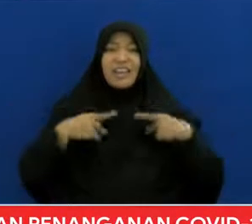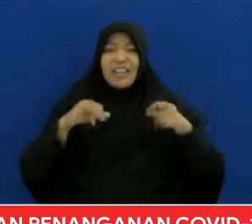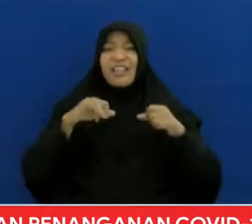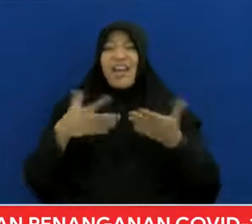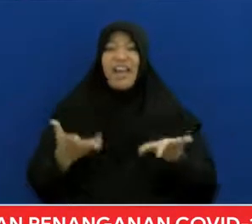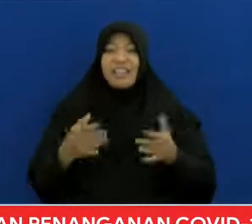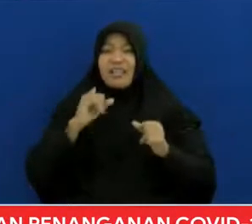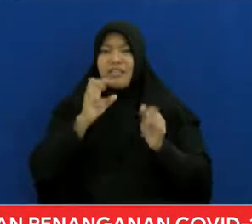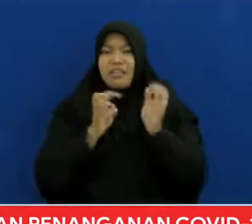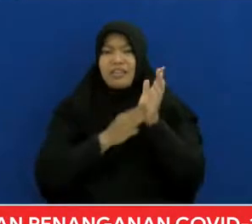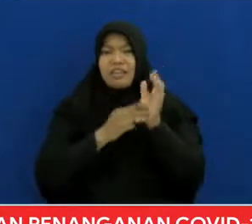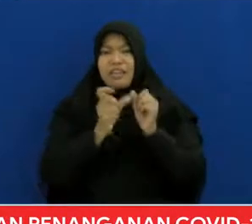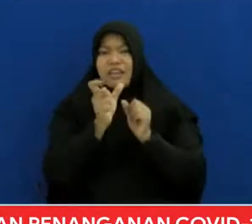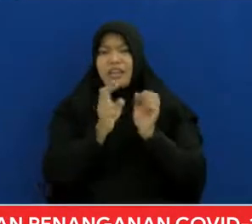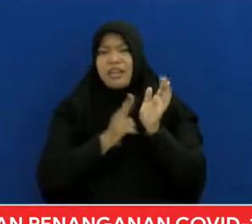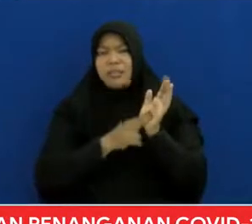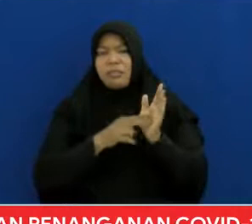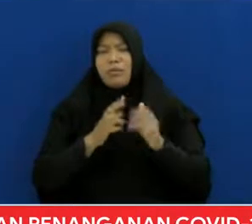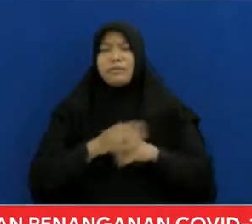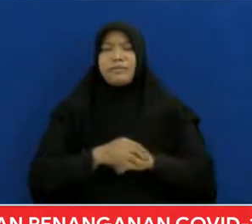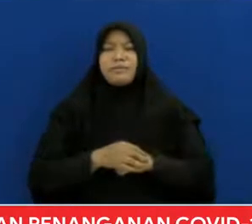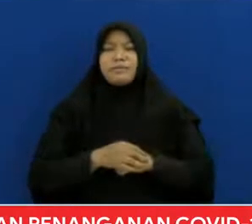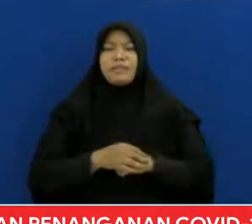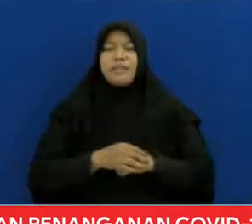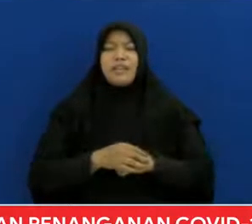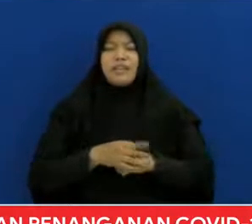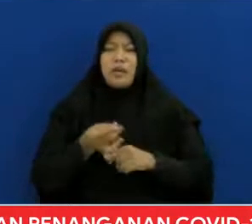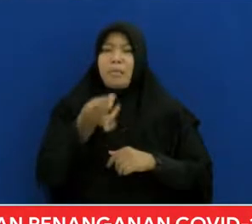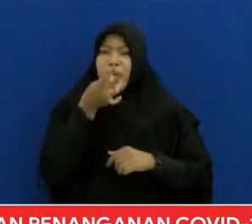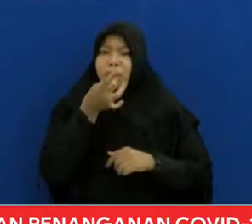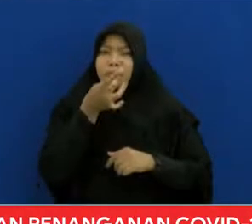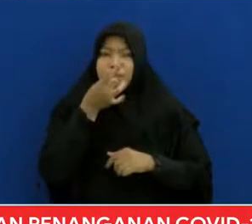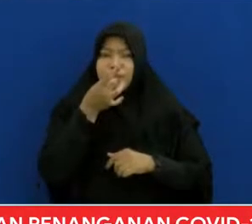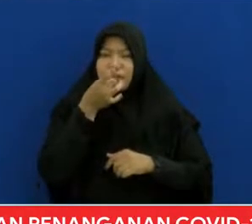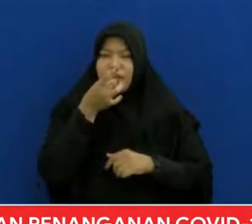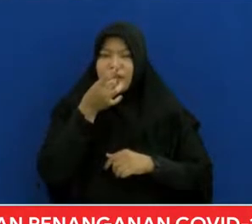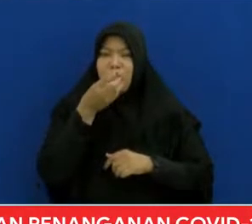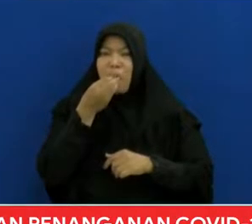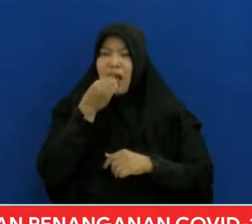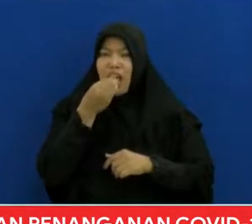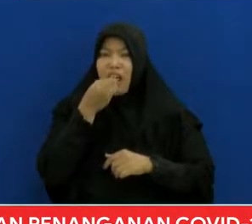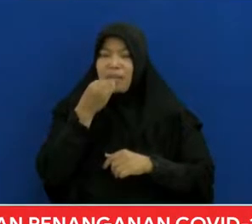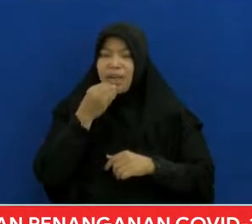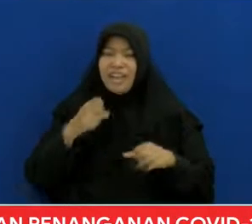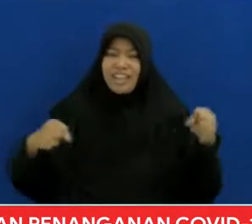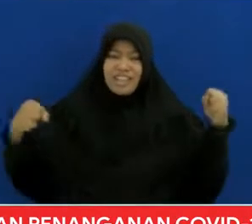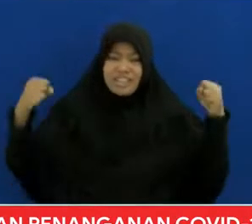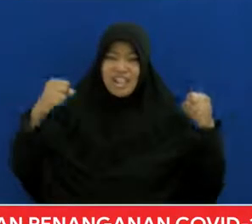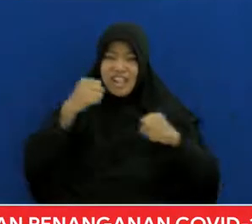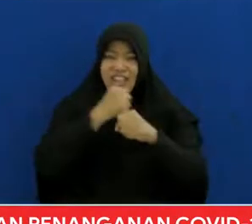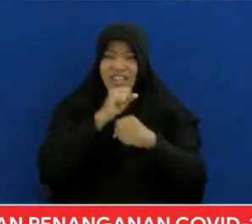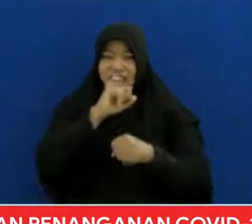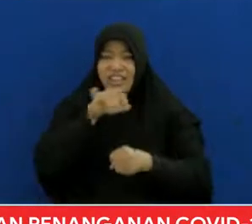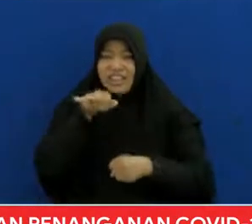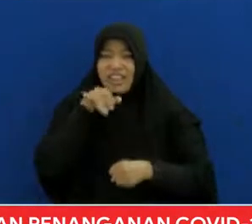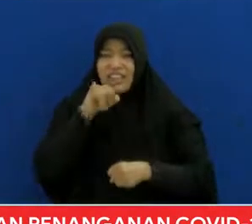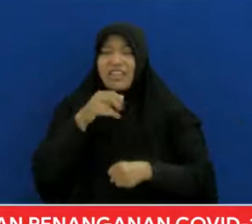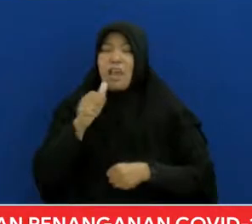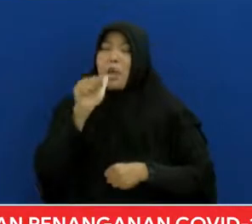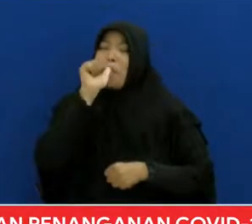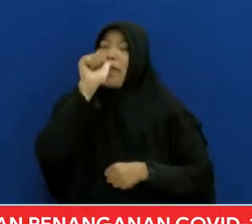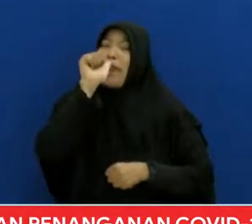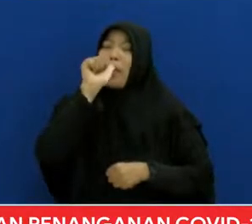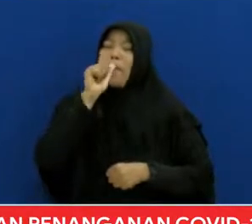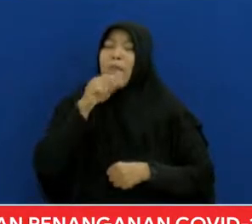kita dengan selalu mengkonsumsi makan makanan yang bergizi, cukup minum